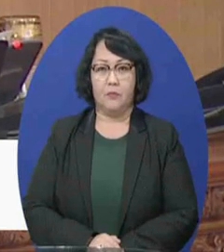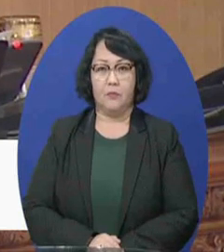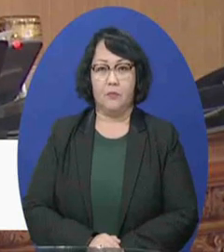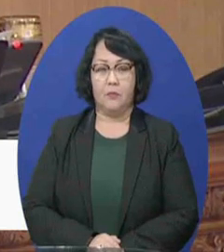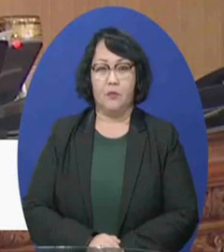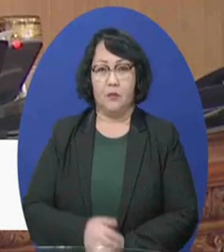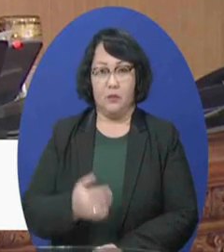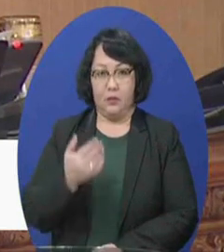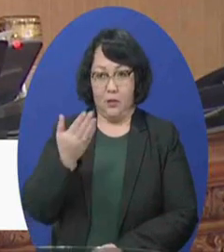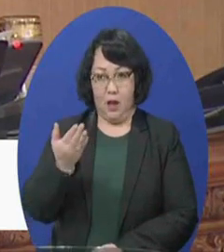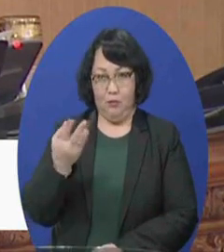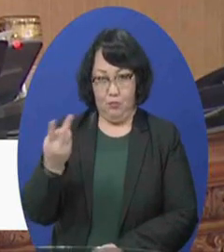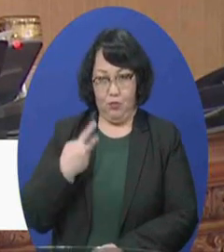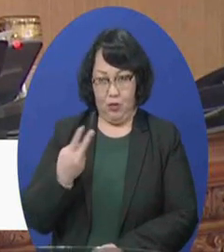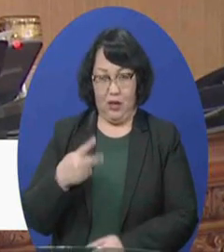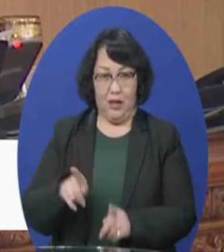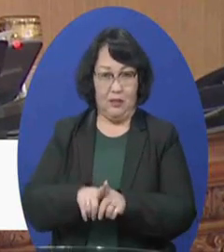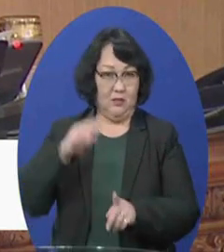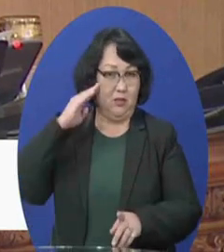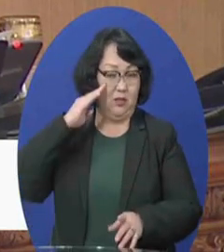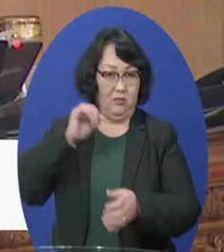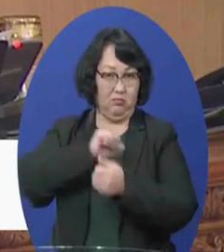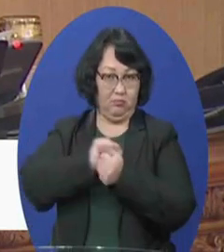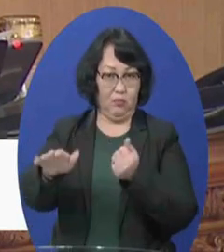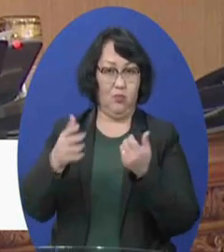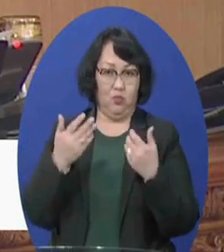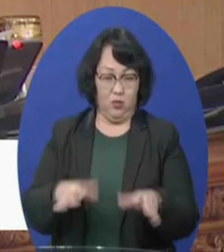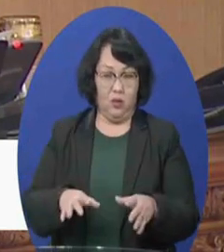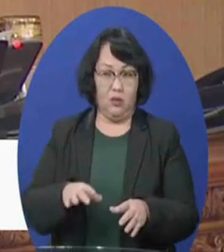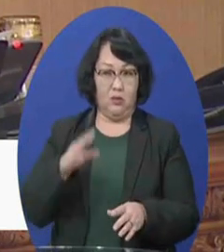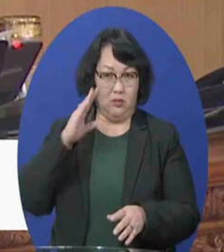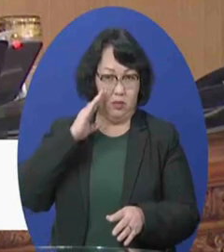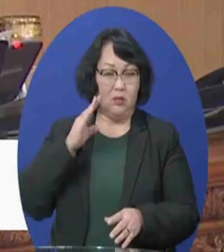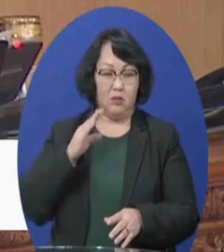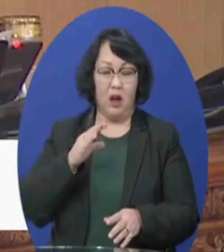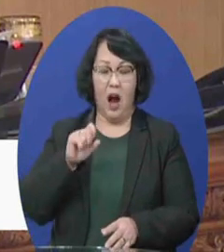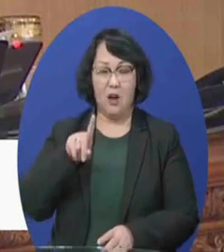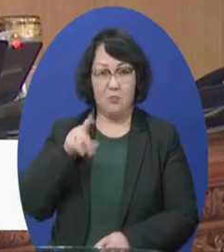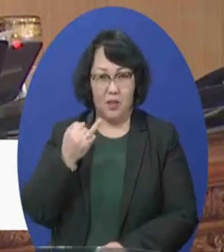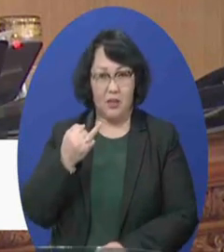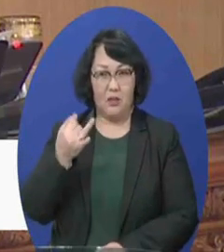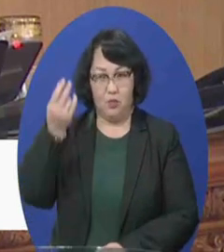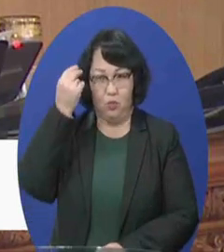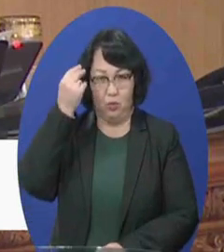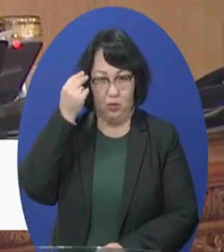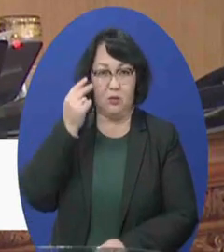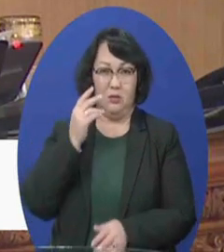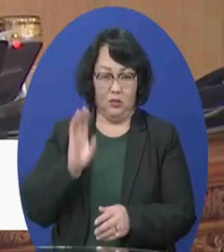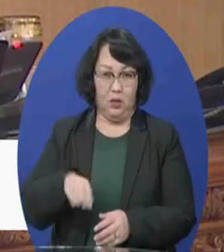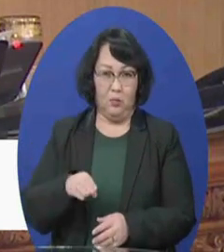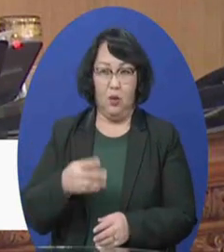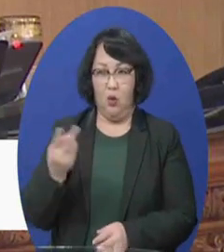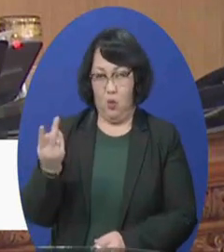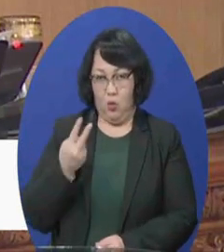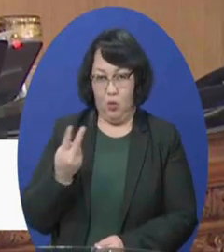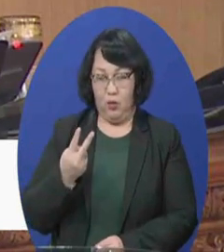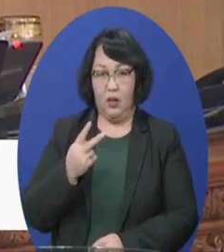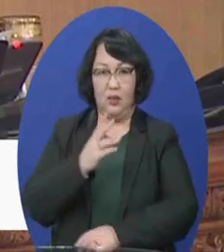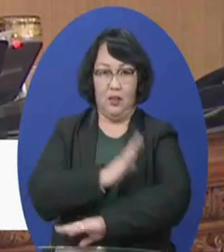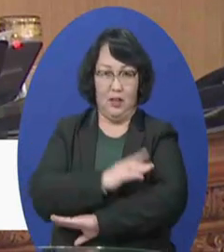Та өдөр хоёлоо цэргийн алба хаасан. Хоёлоо цэрэг армаар хүмүүжсэн. Хоёлоо бас нэг